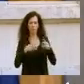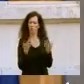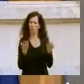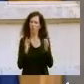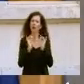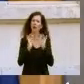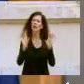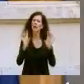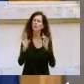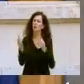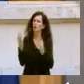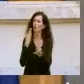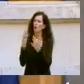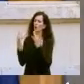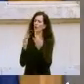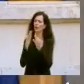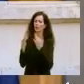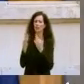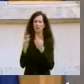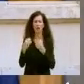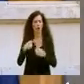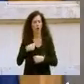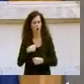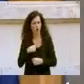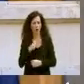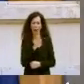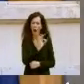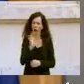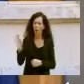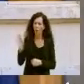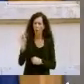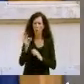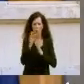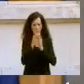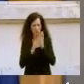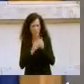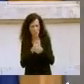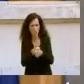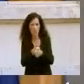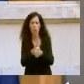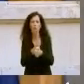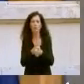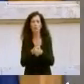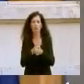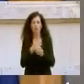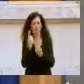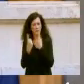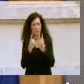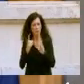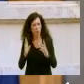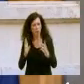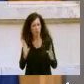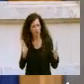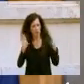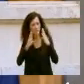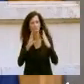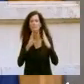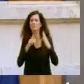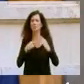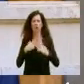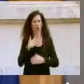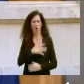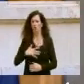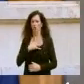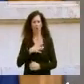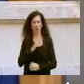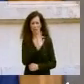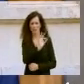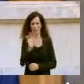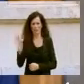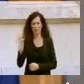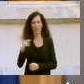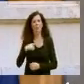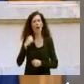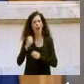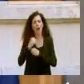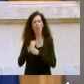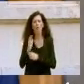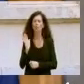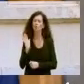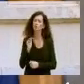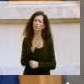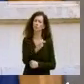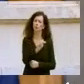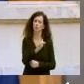stesso sono insoddisfatto per alcune misure per l'impatto che stanno vento ci stiamo lavorando tutti i giorni però attenzione